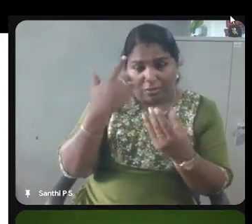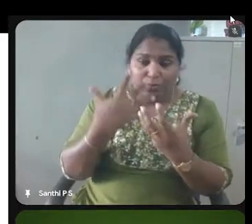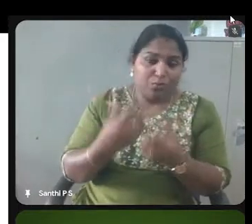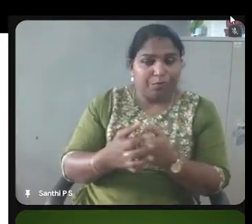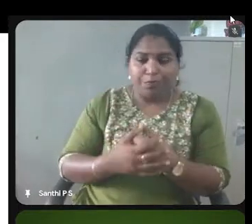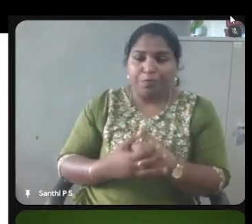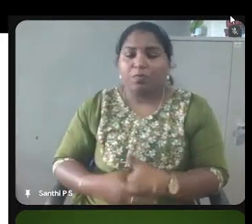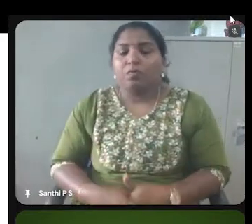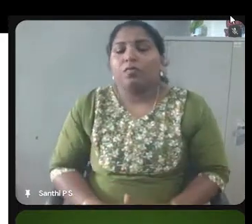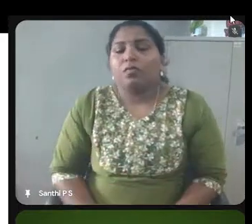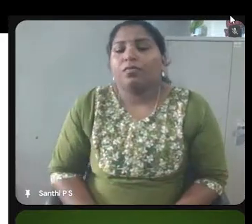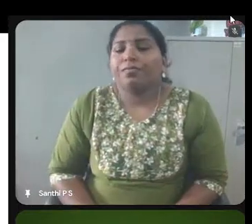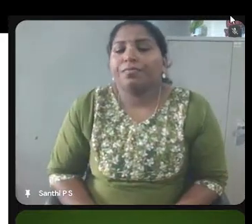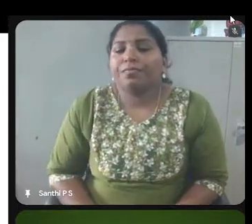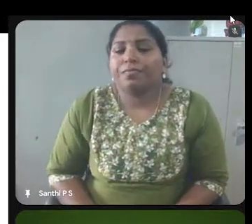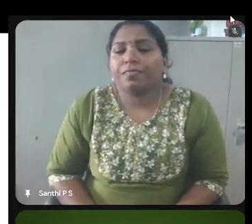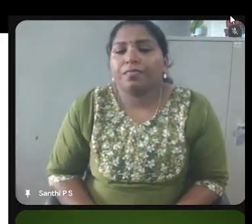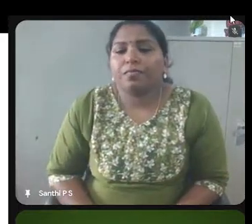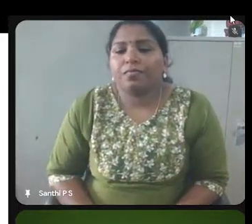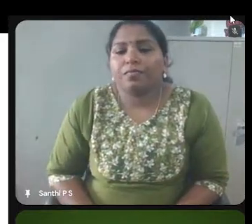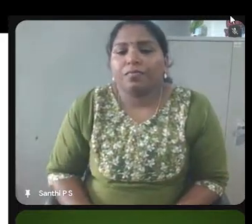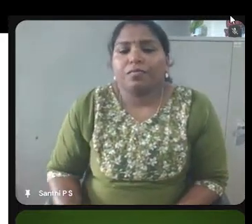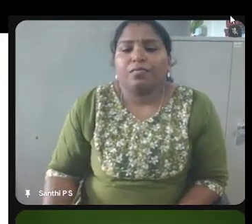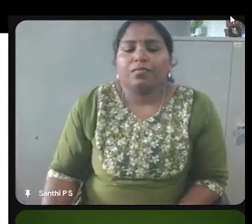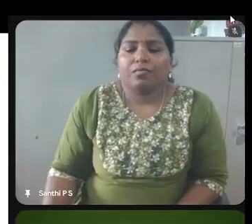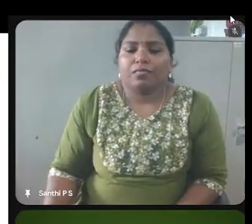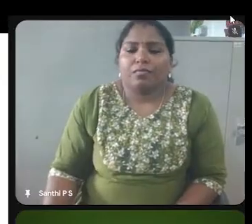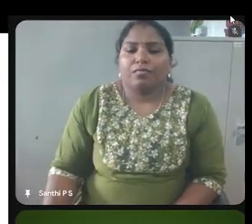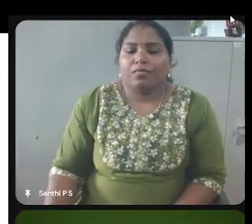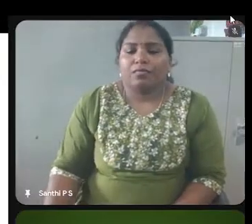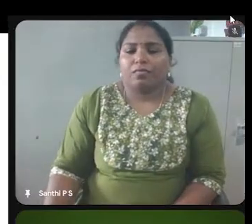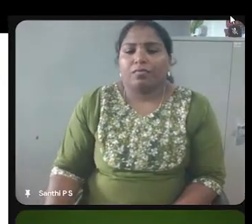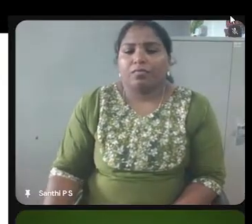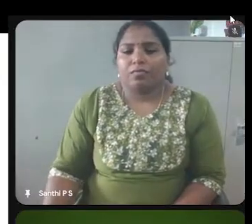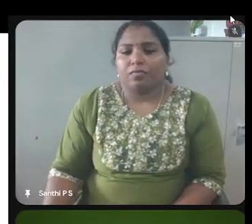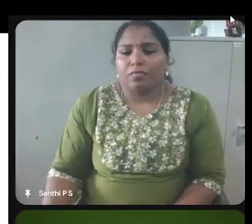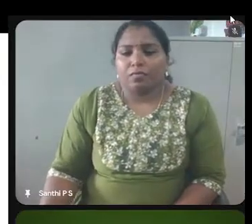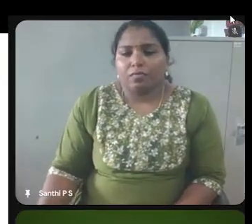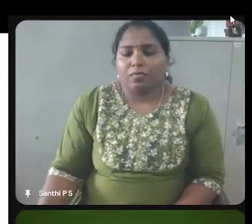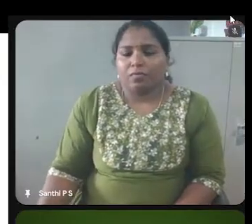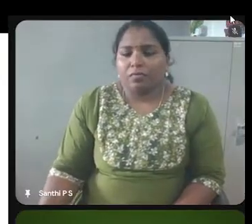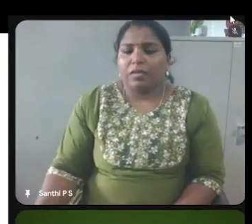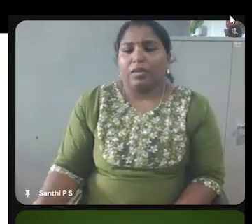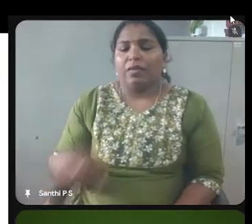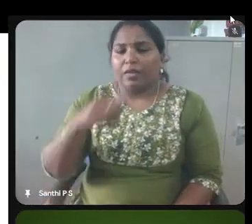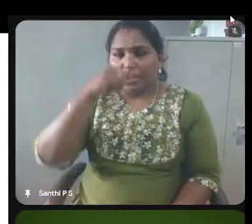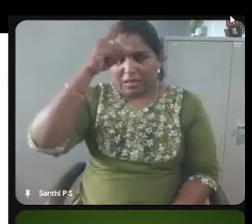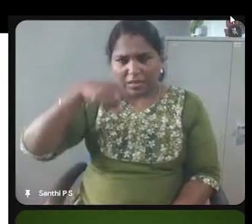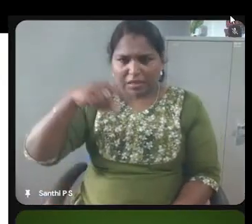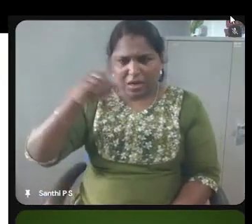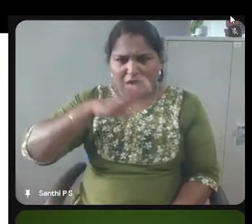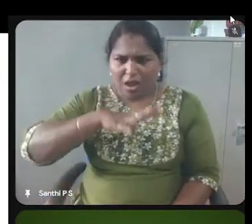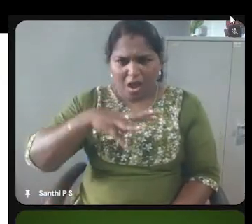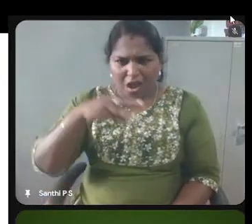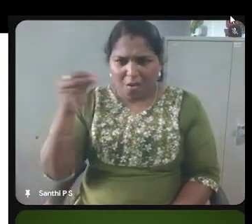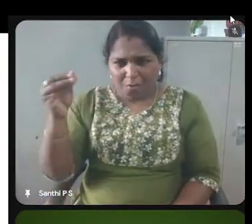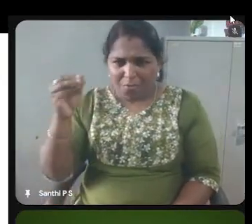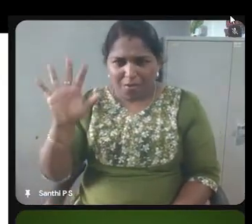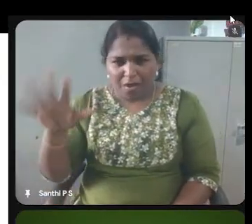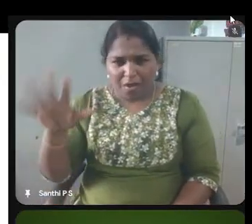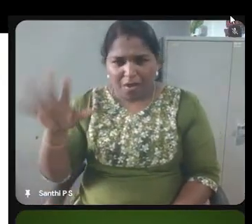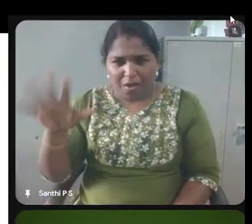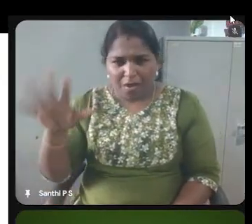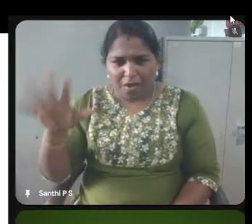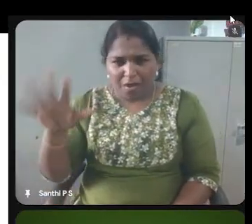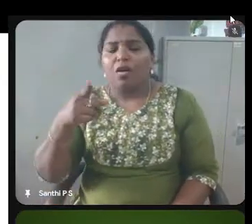മാം, എനിക്കൊരു ക്വസ്റ്റ്യൻ ഉണ്ട്. ചോദിച്ചോളൂ. ഞങ്ങള് ഇന്ത്യയുടെ പുറത്താണ്. അപ്പോ മോന്റെ